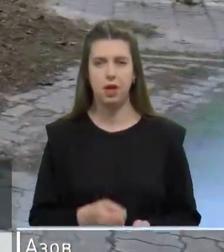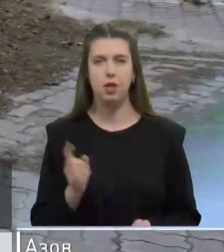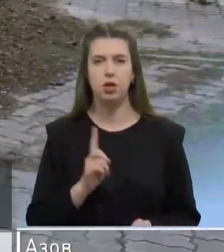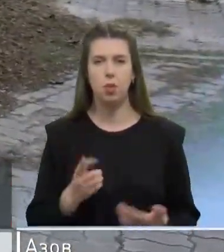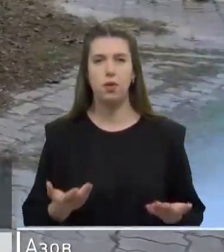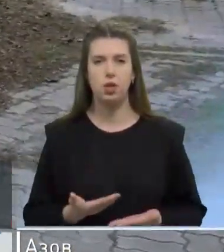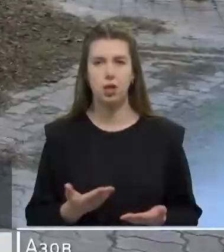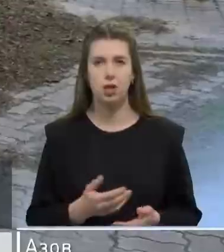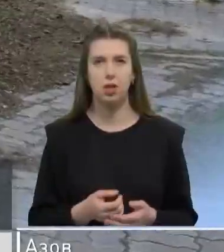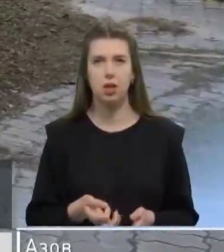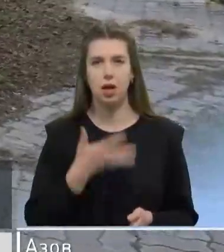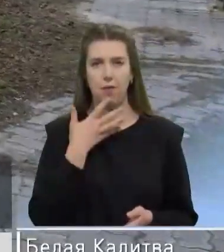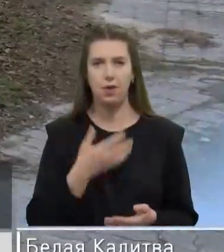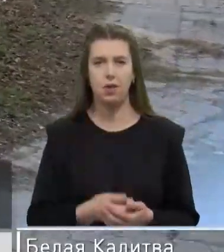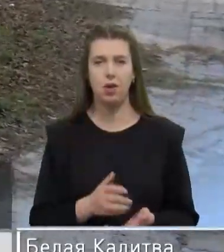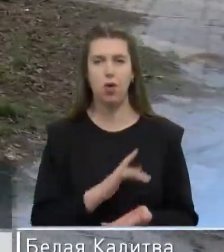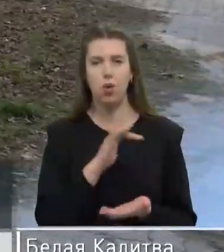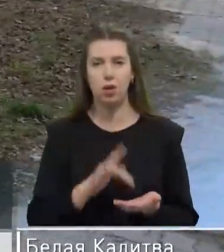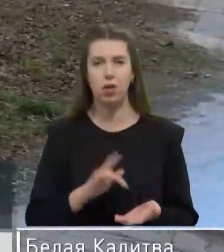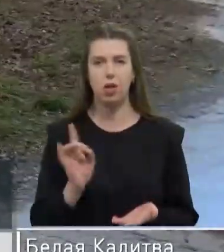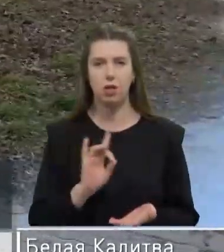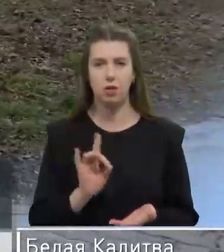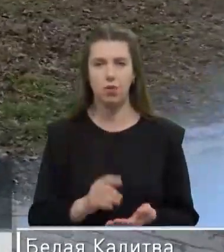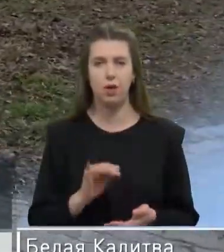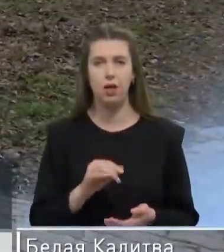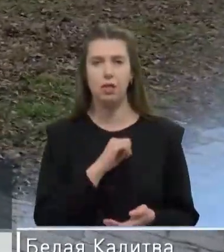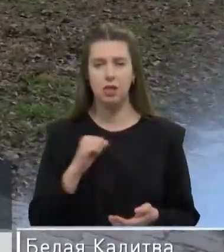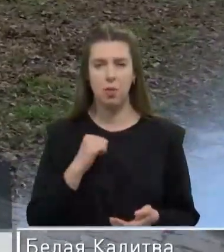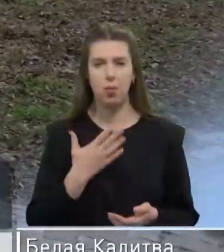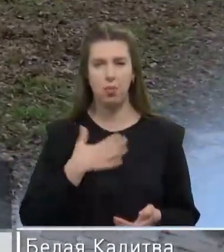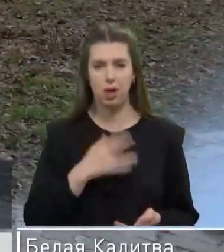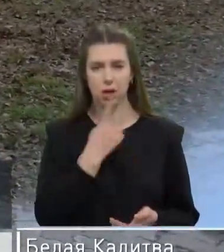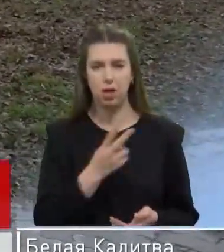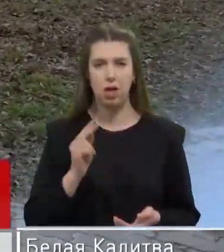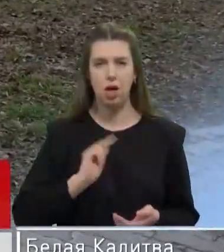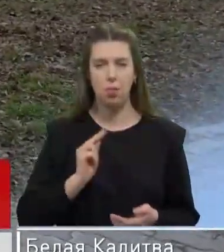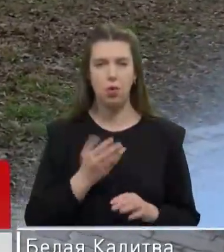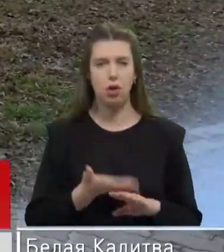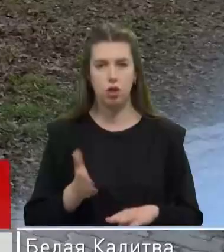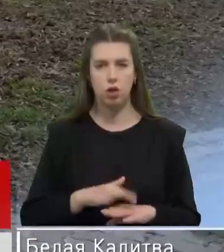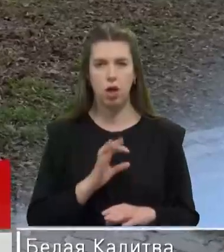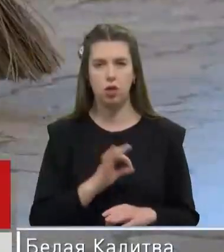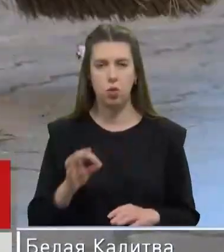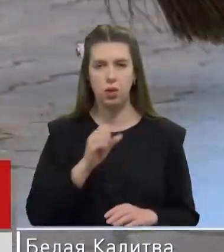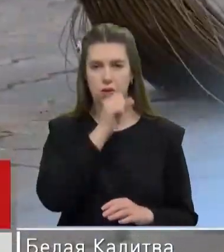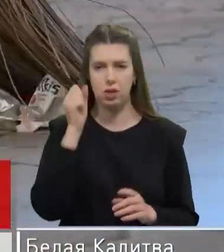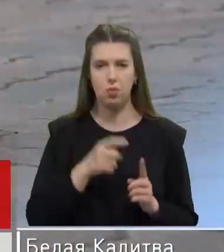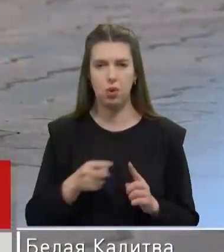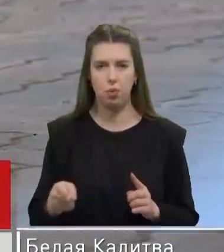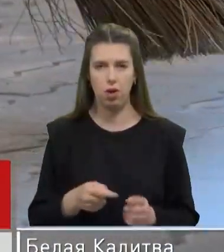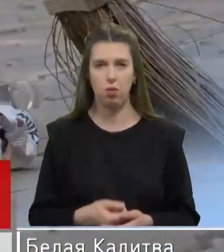чтобы жителям нравилось города Ростова-на-Дону. И самому приятно. Работа тяжелая, особенно в зимнее